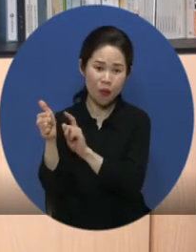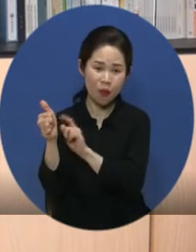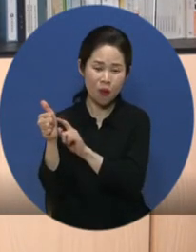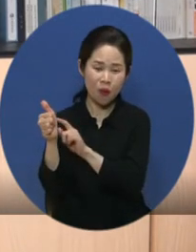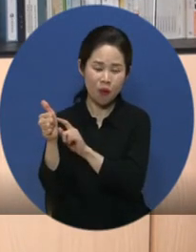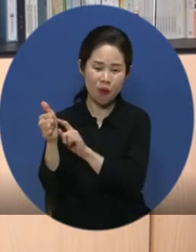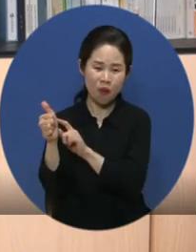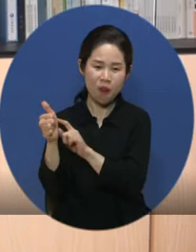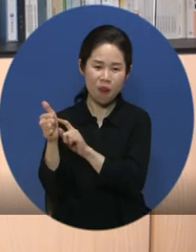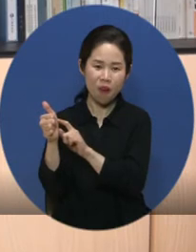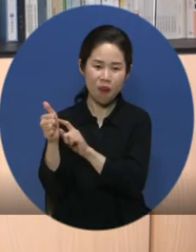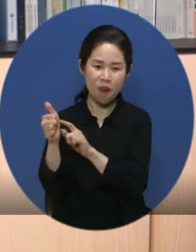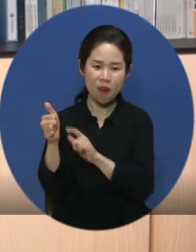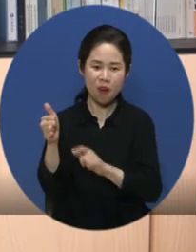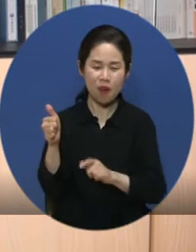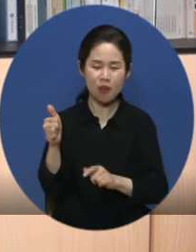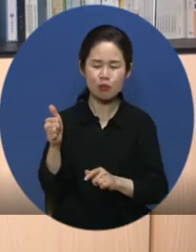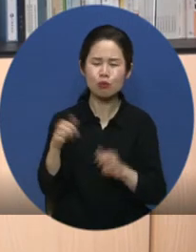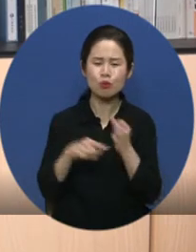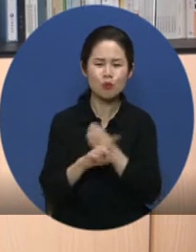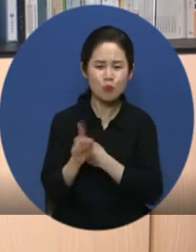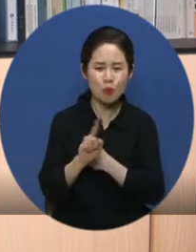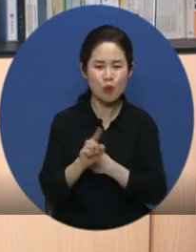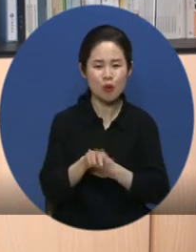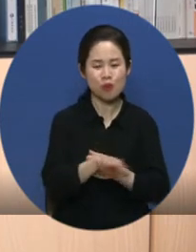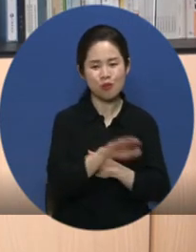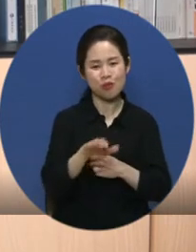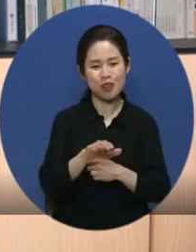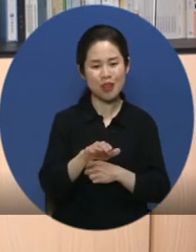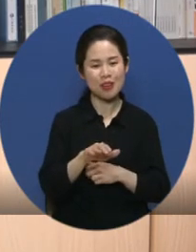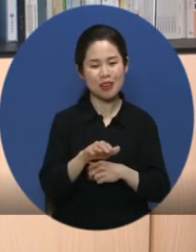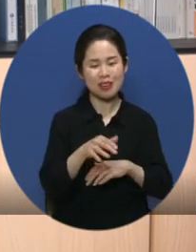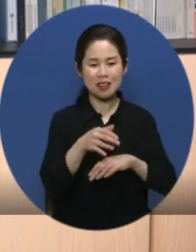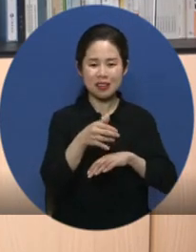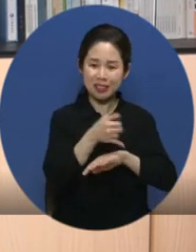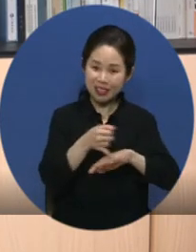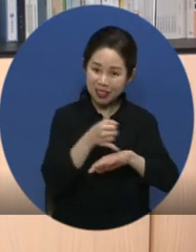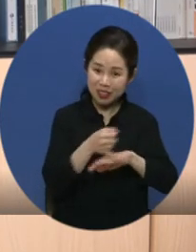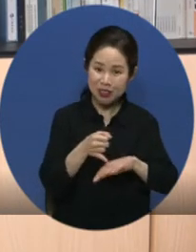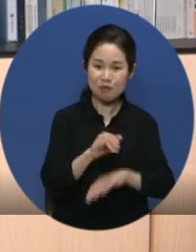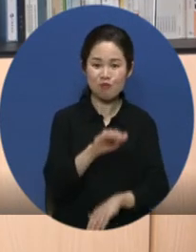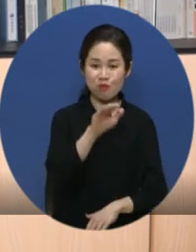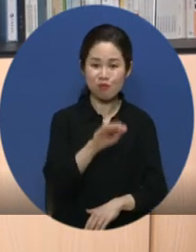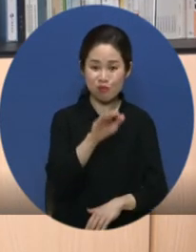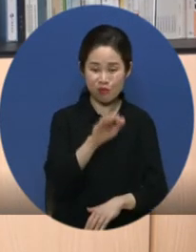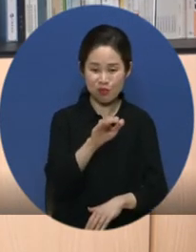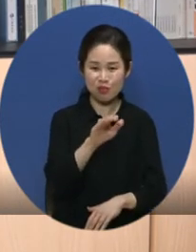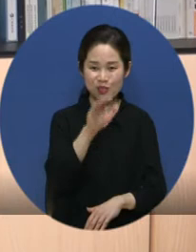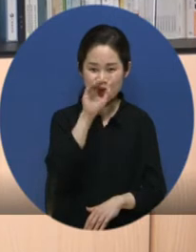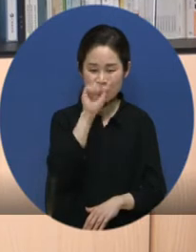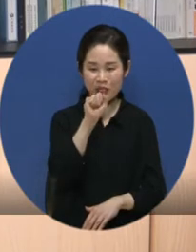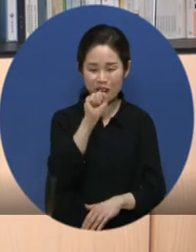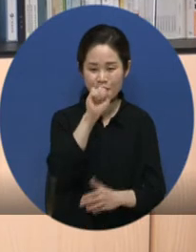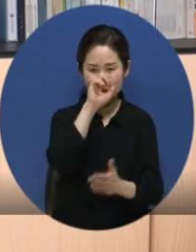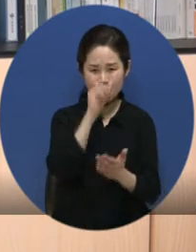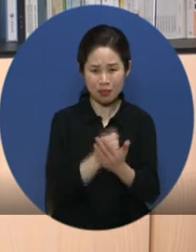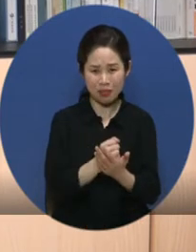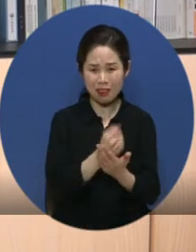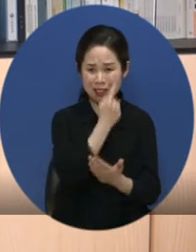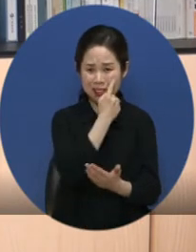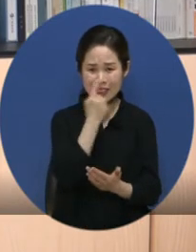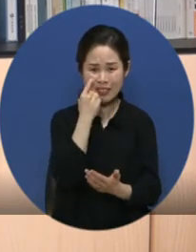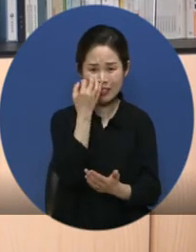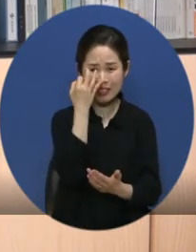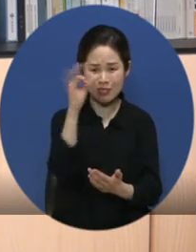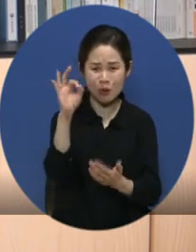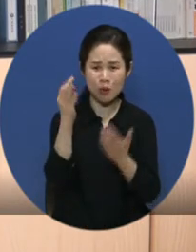품질이나 또 내지는 디자인이나 또 이런 모든 것들이 인정을 받는 신발이로다 이런 생각을